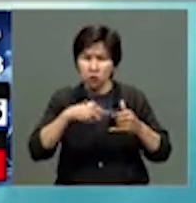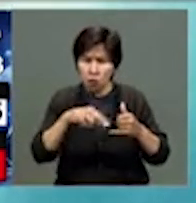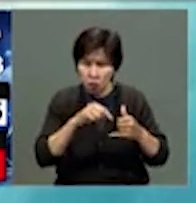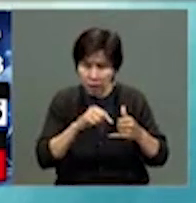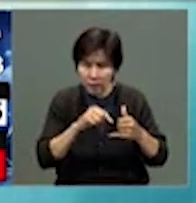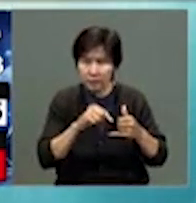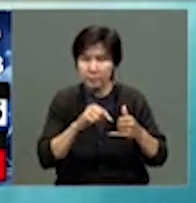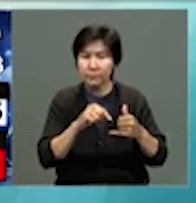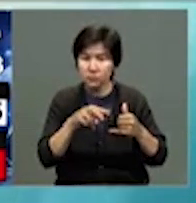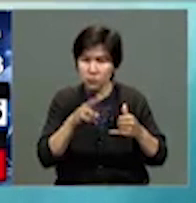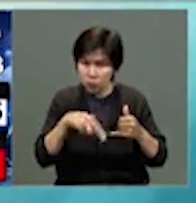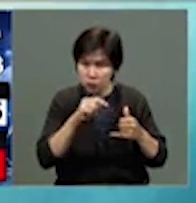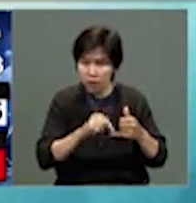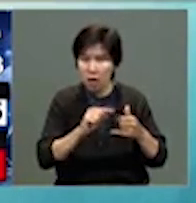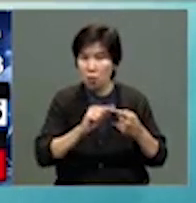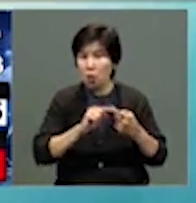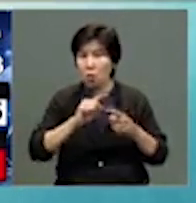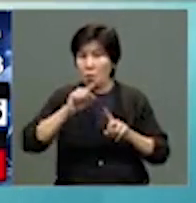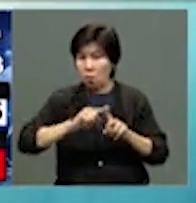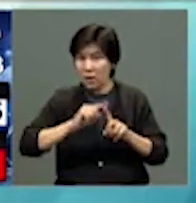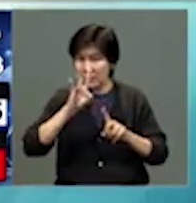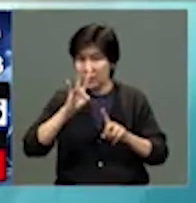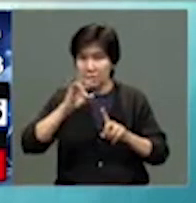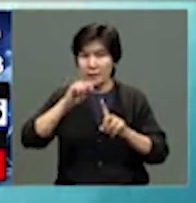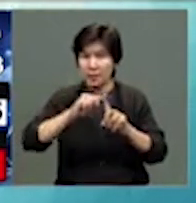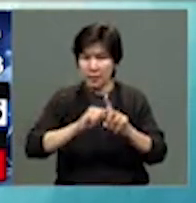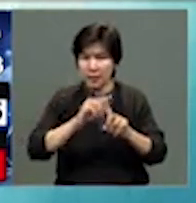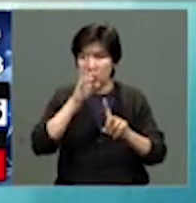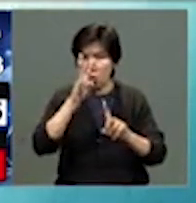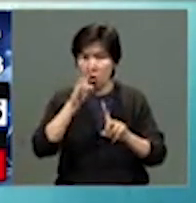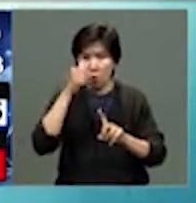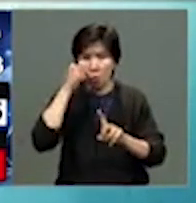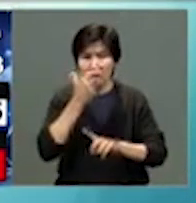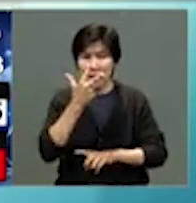นะครับแล้ววันที่วันที่ 7มิถุนายนก็คือเป็นวันที่ 3ของ